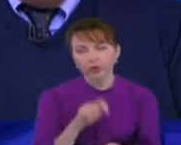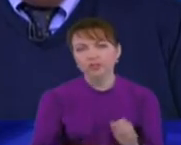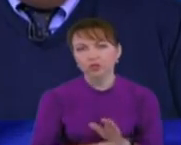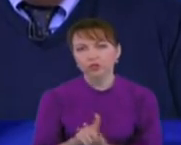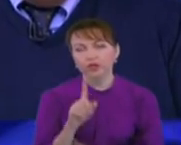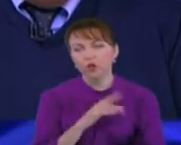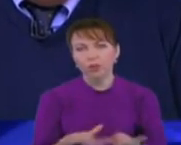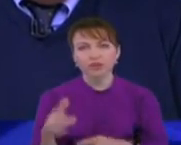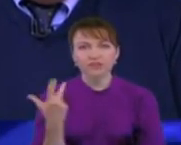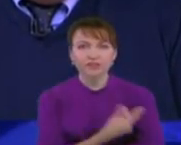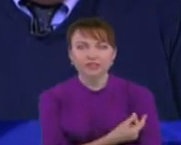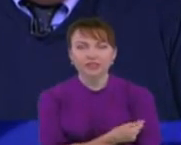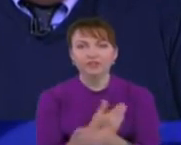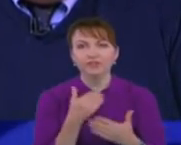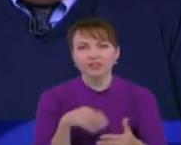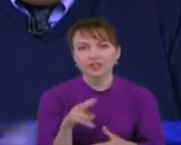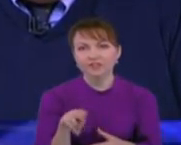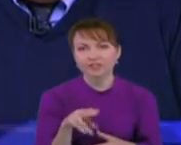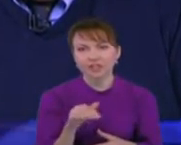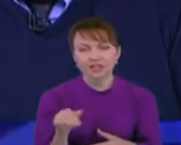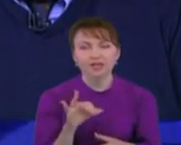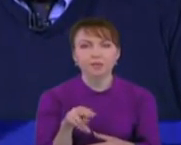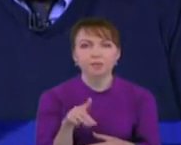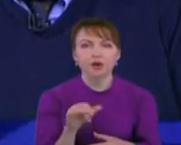кампанія з вакцинації від дифтерії правця.